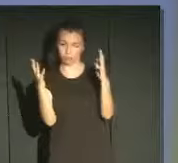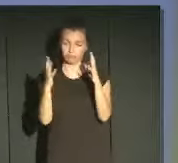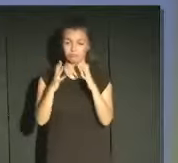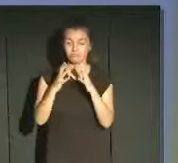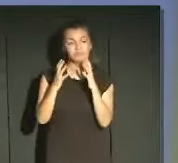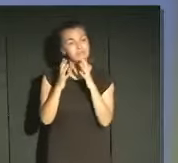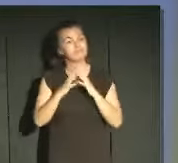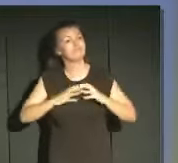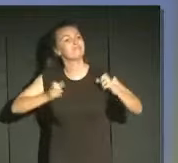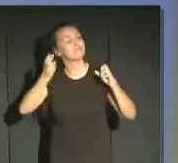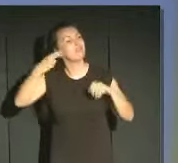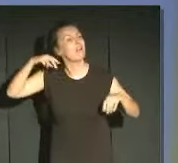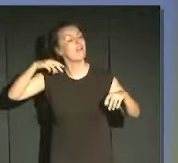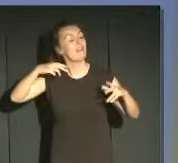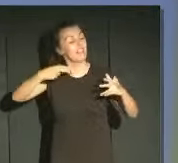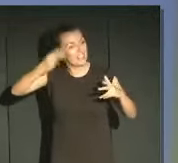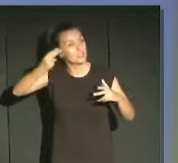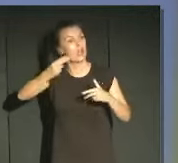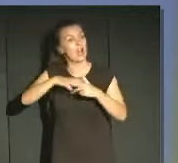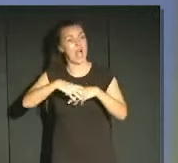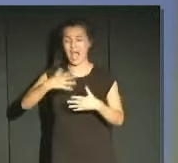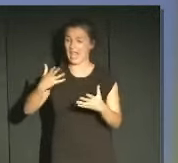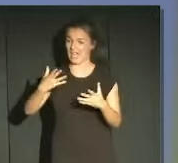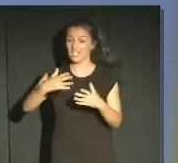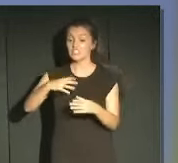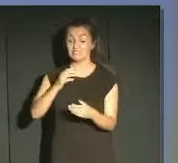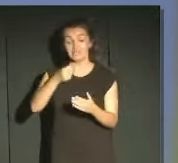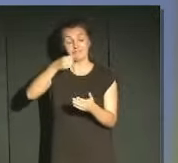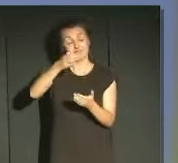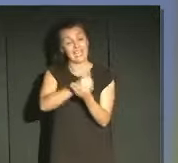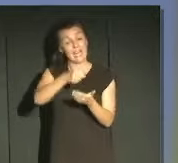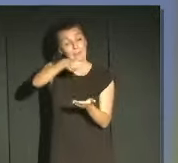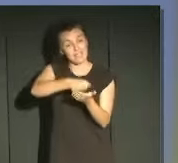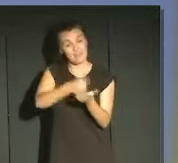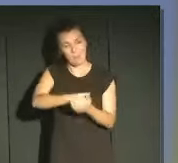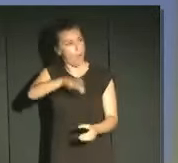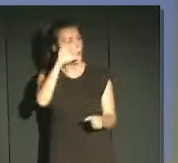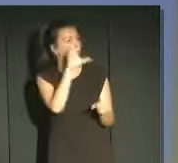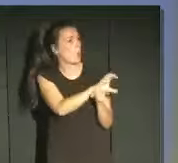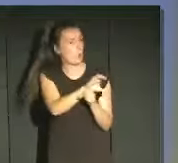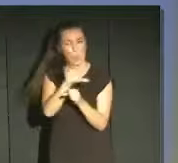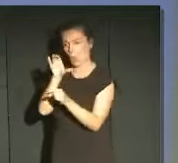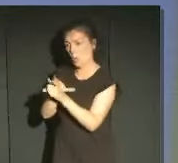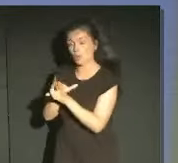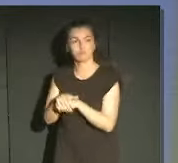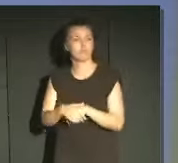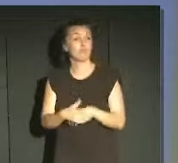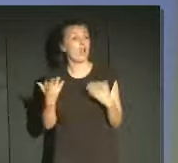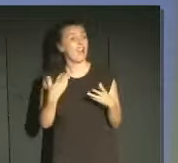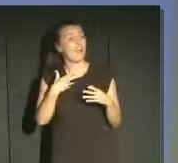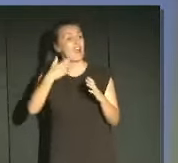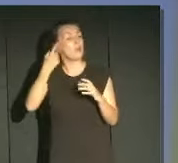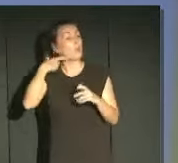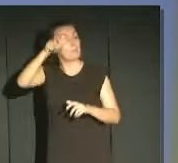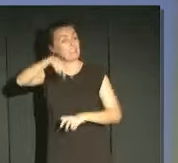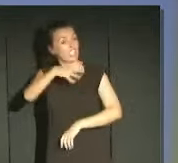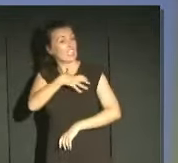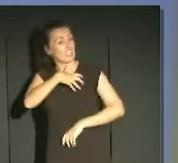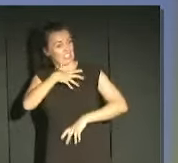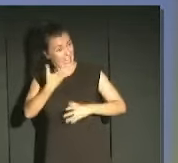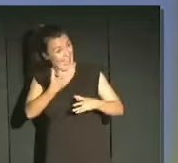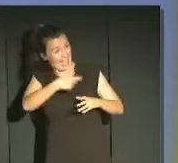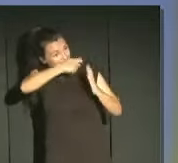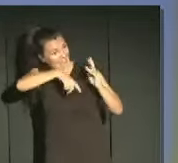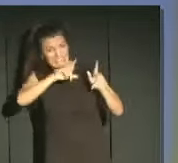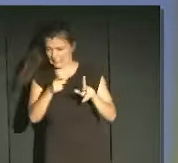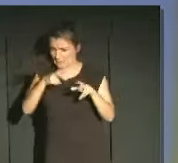nationale contre la hausse du salaire minimum ils votent ensemble contre la taxation des plus riches et notamment le rétablissement de l'impôt de solidarité